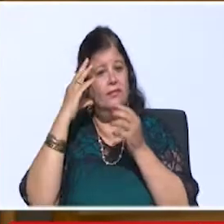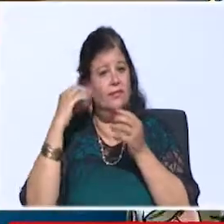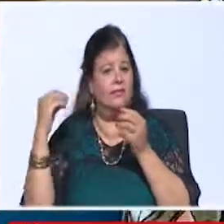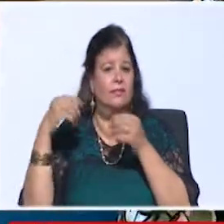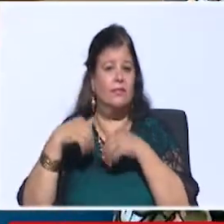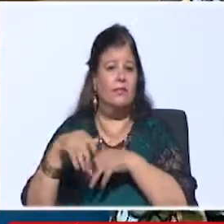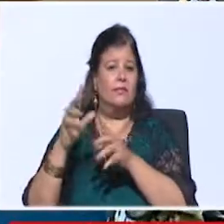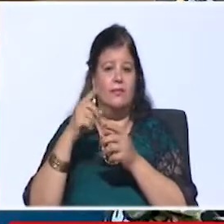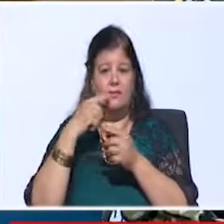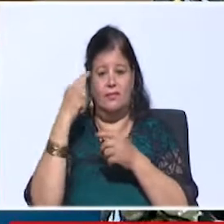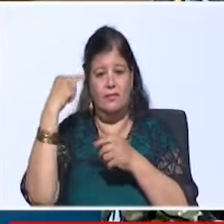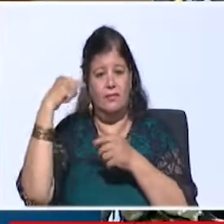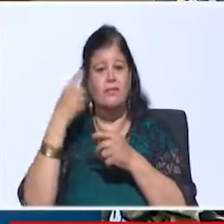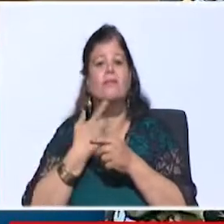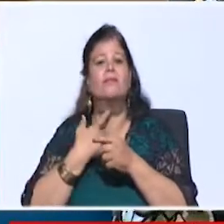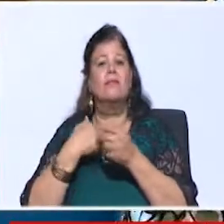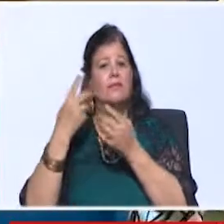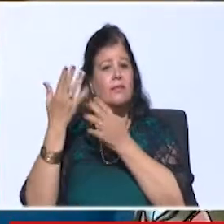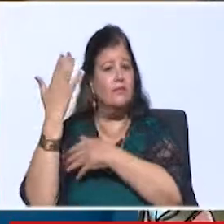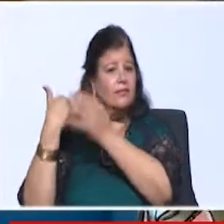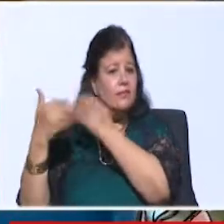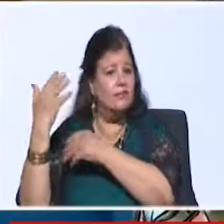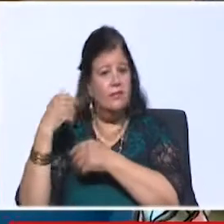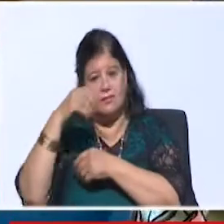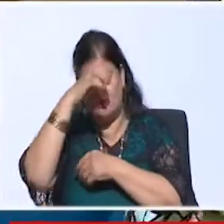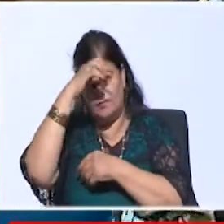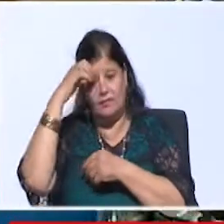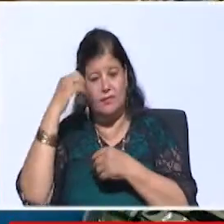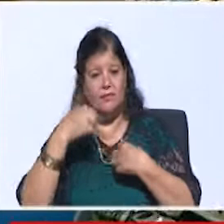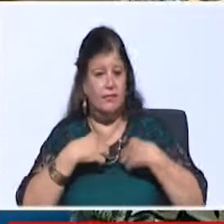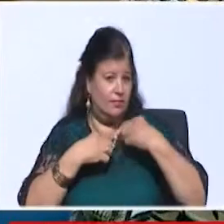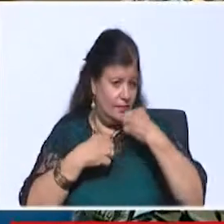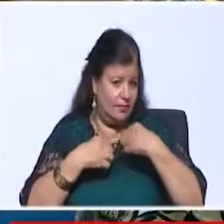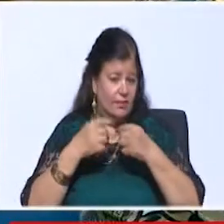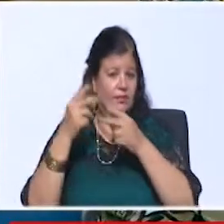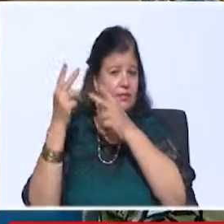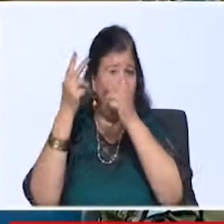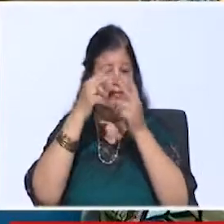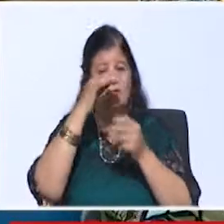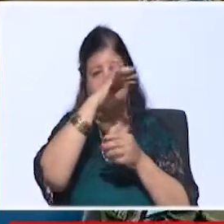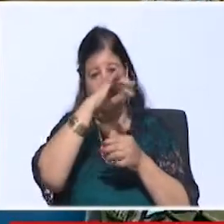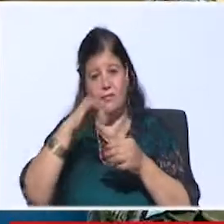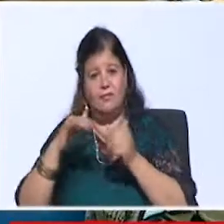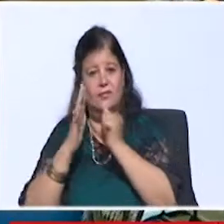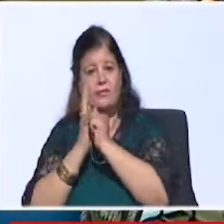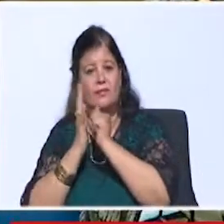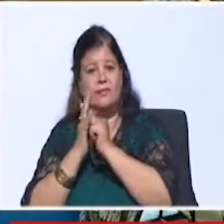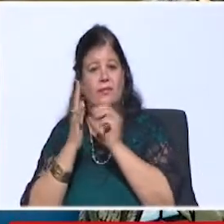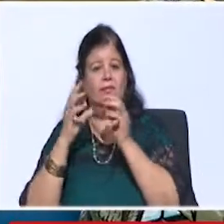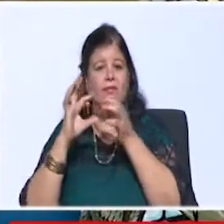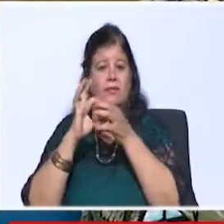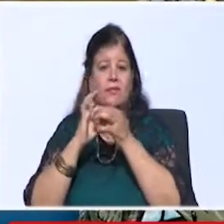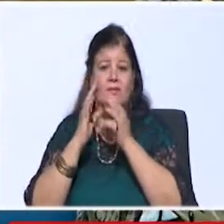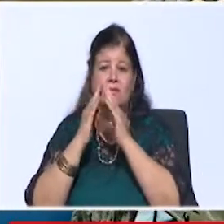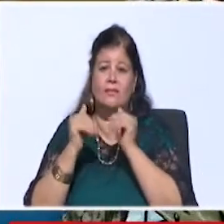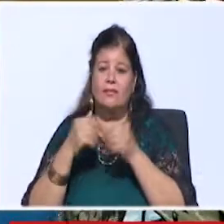العمر والحب اللي فات، حتى في عرقنا في الهدوم واحنا بنحلم بالوصول، بتضمنا